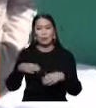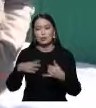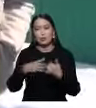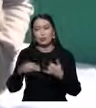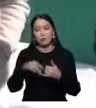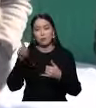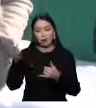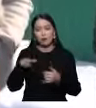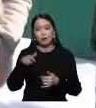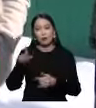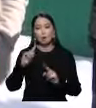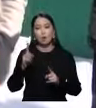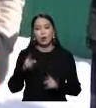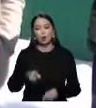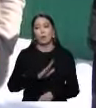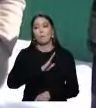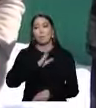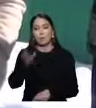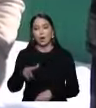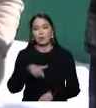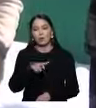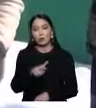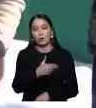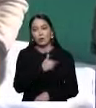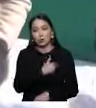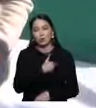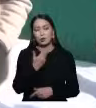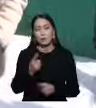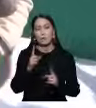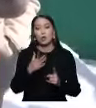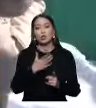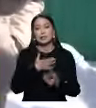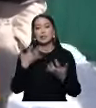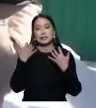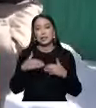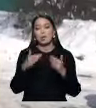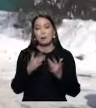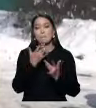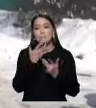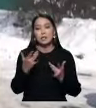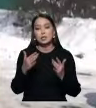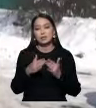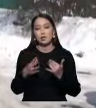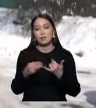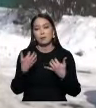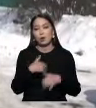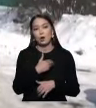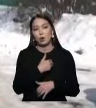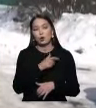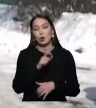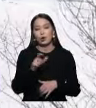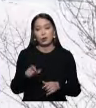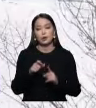их не сносят и не делают прямую дорогу? Почему забирают у нас последние территории? Люди предлагают